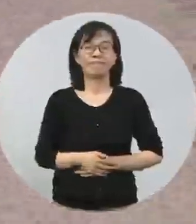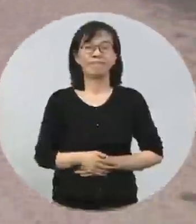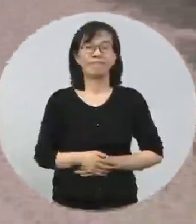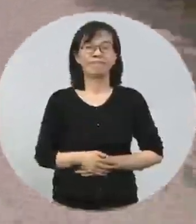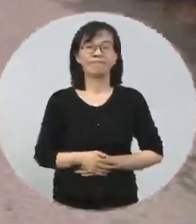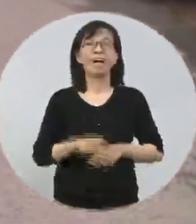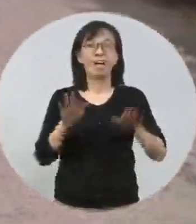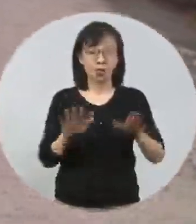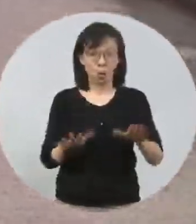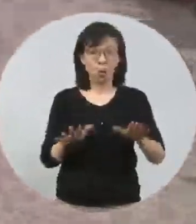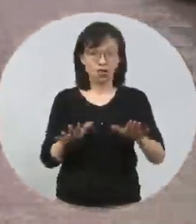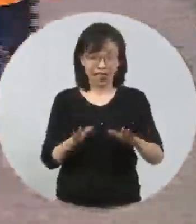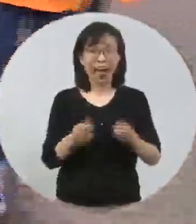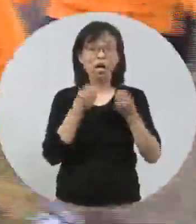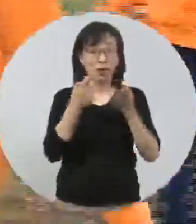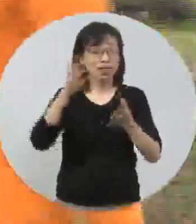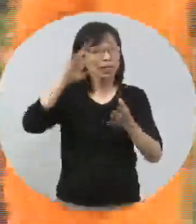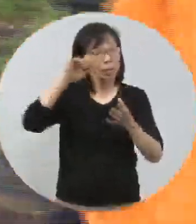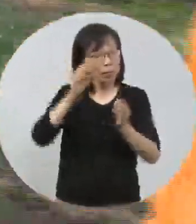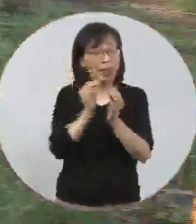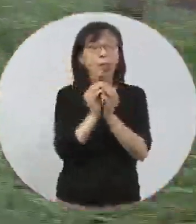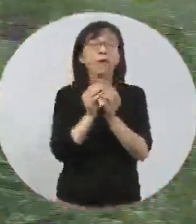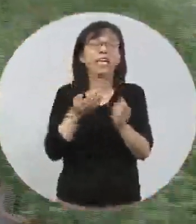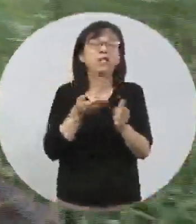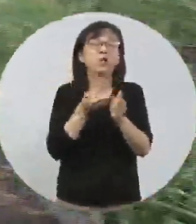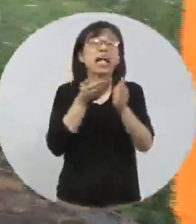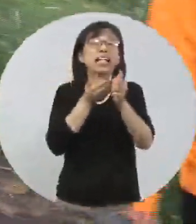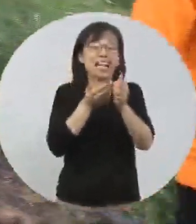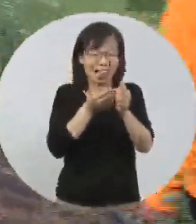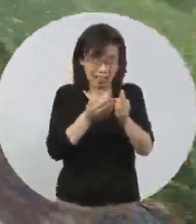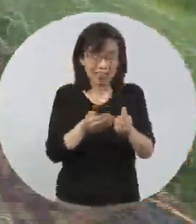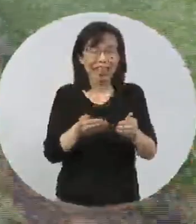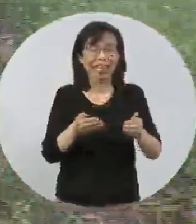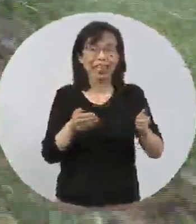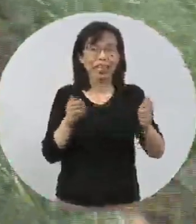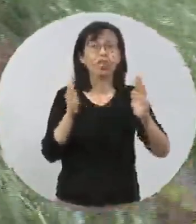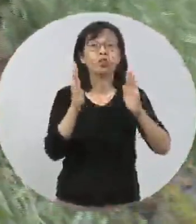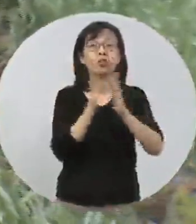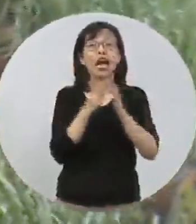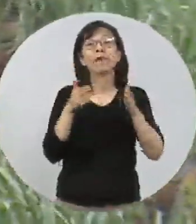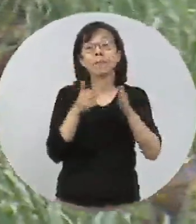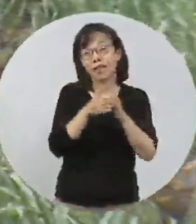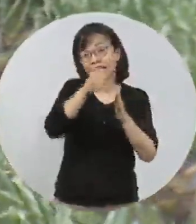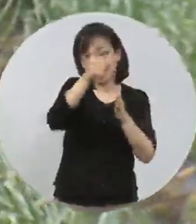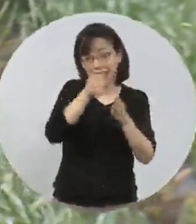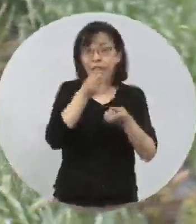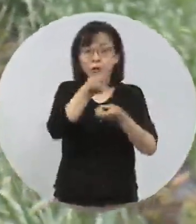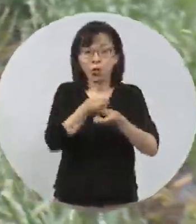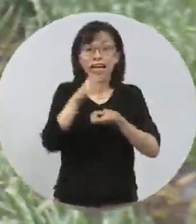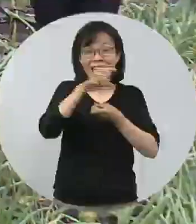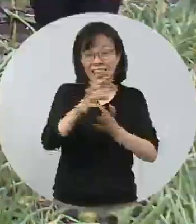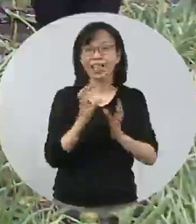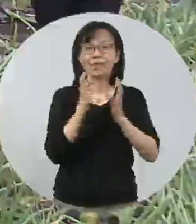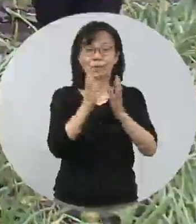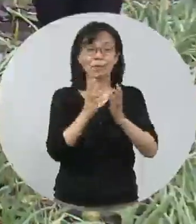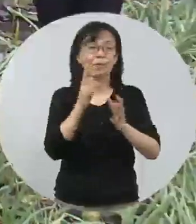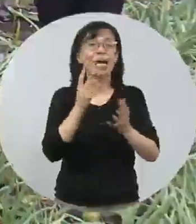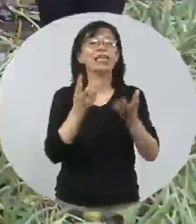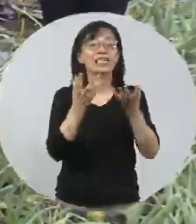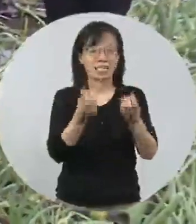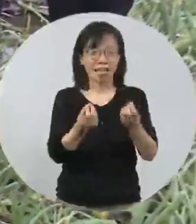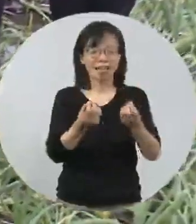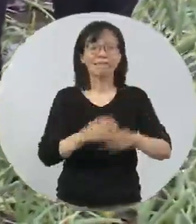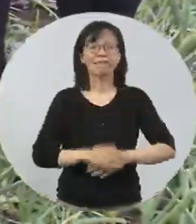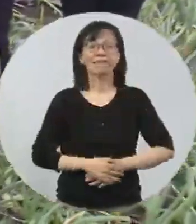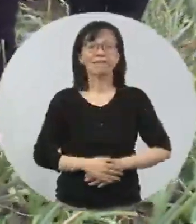ー。今回は新玉ねぎを生産している神崎さんの畑にお邪魔しました。 神崎さん、ここ